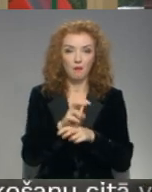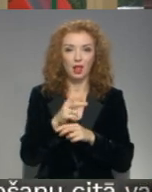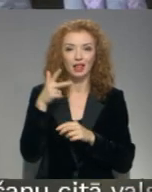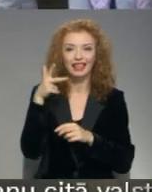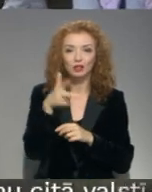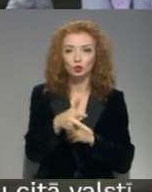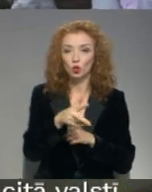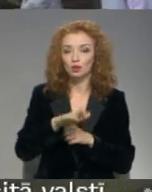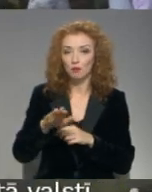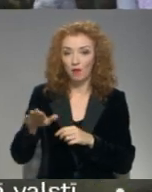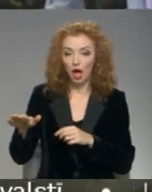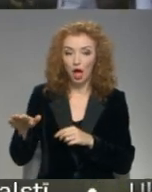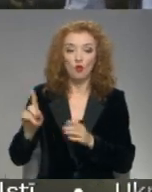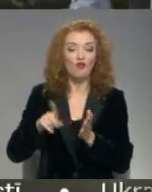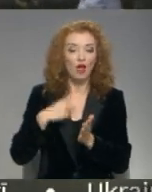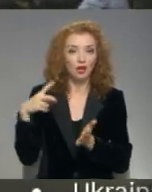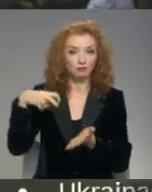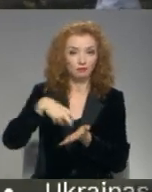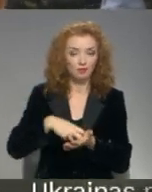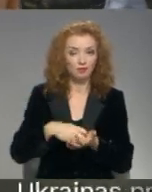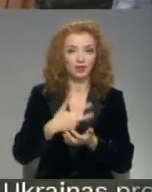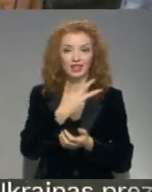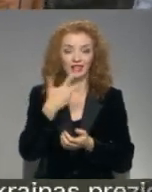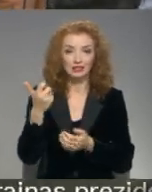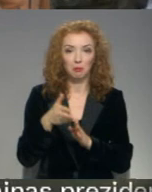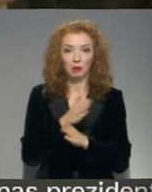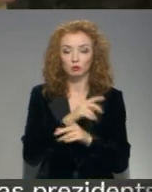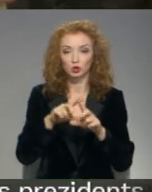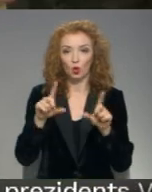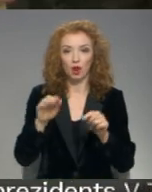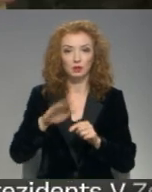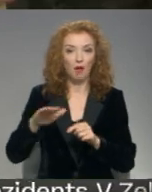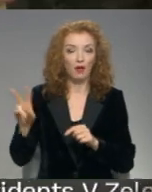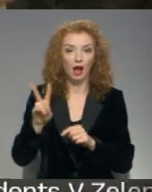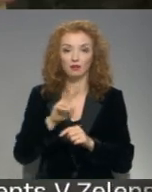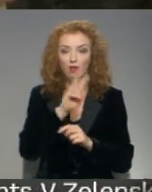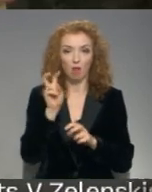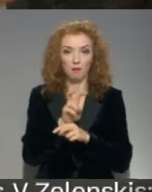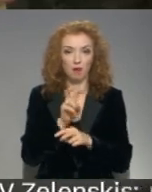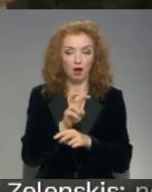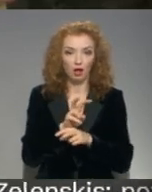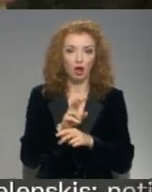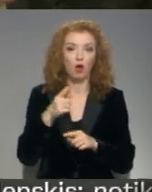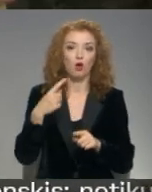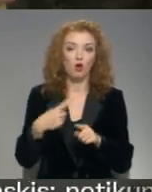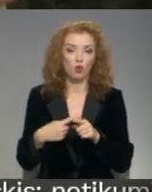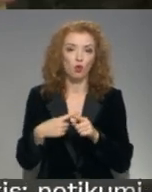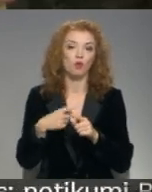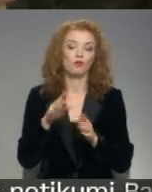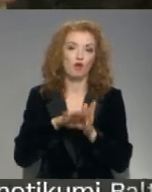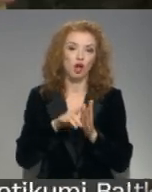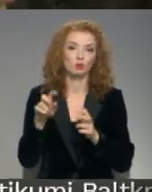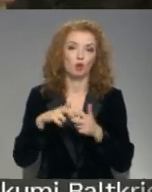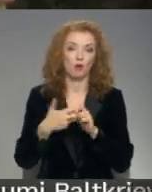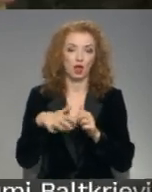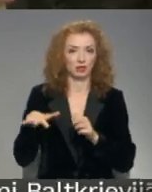1300 bērni. Novadā vēl ir deklarēti aptuveni 300 pirmskolas vecuma bērni, kuri neapmeklē bērnu dārzu nereti sociālu apsvērumu dēļ.